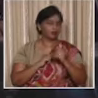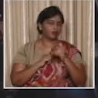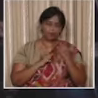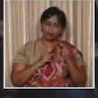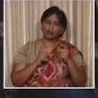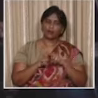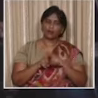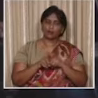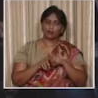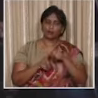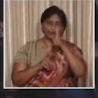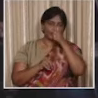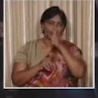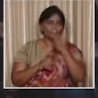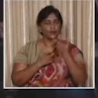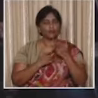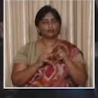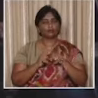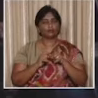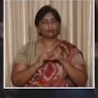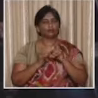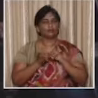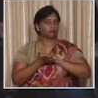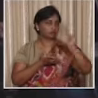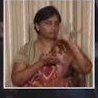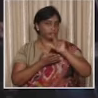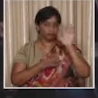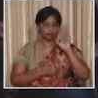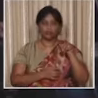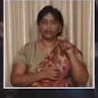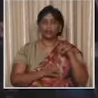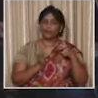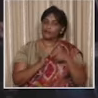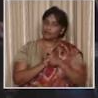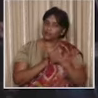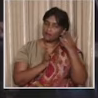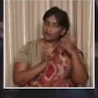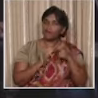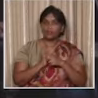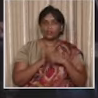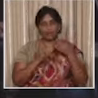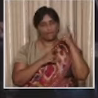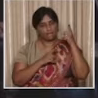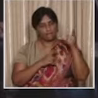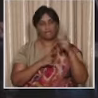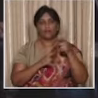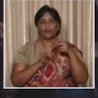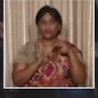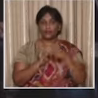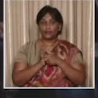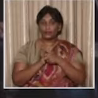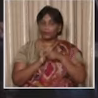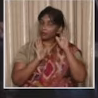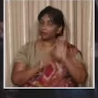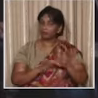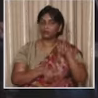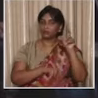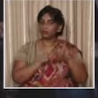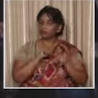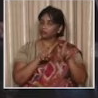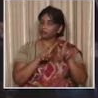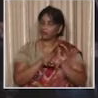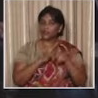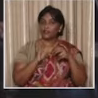වගේම නීත්‍යානු නොවන ක්‍රමවේද හරහත් ගිල්ල තියෙනවා වීසා ඇතුවත් ඉන්නවා වීසා නැතුවත් ඉන්නවා වීසා ඇතුව ගිය අය